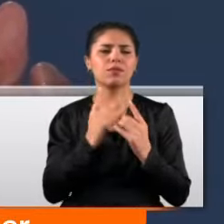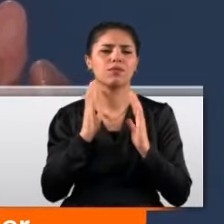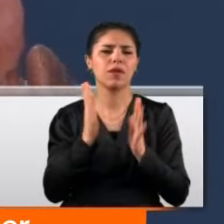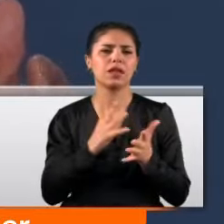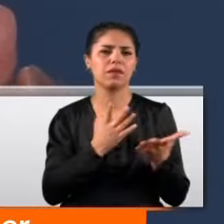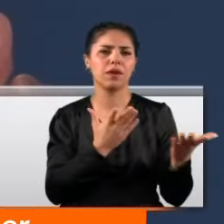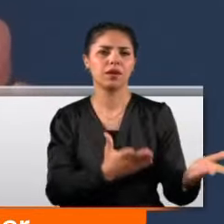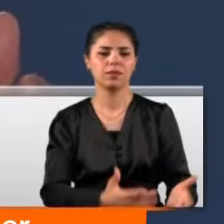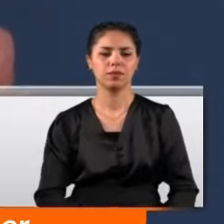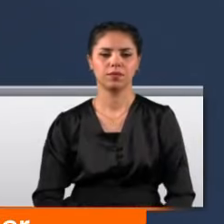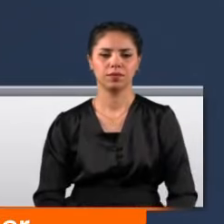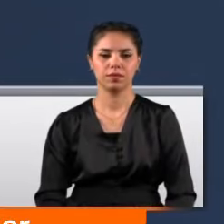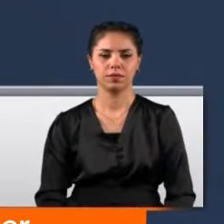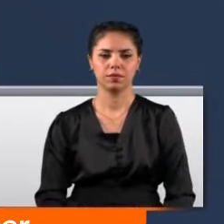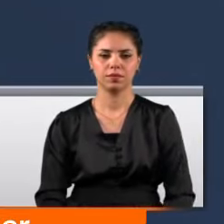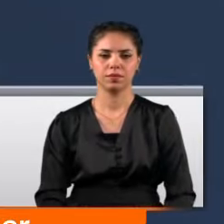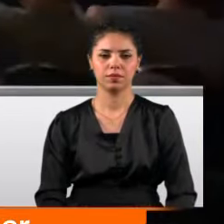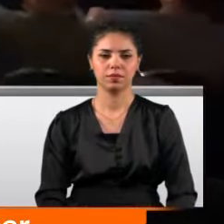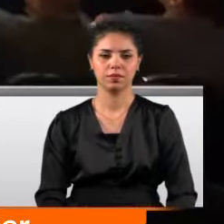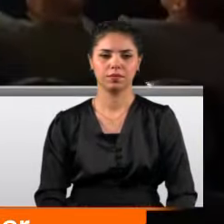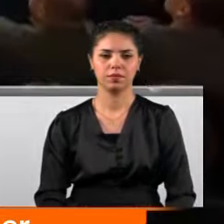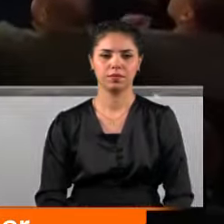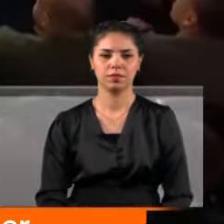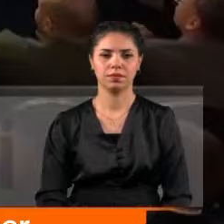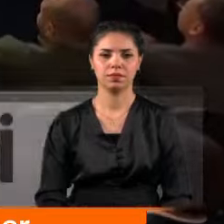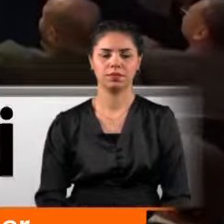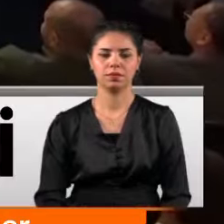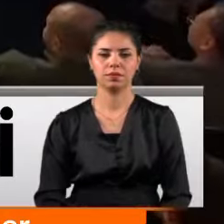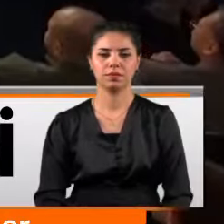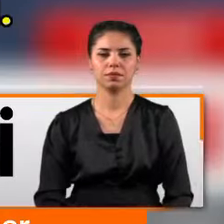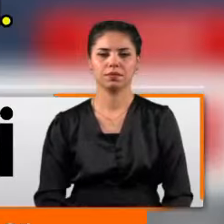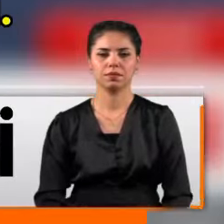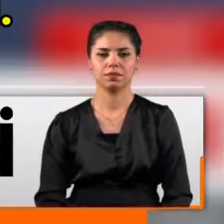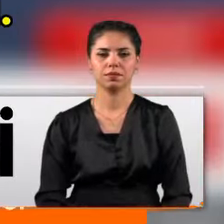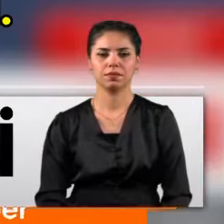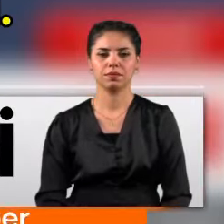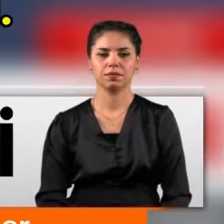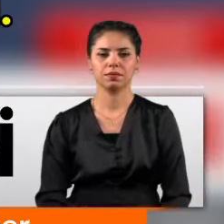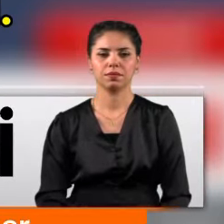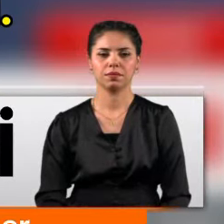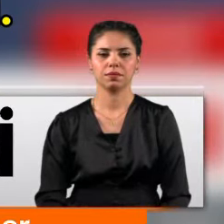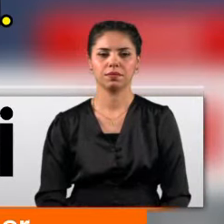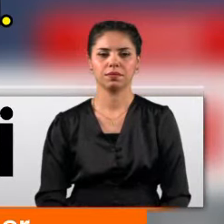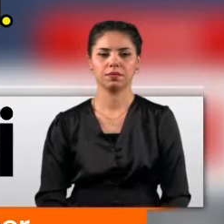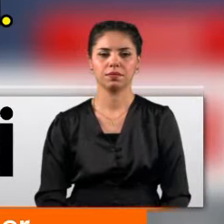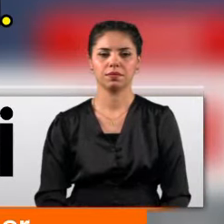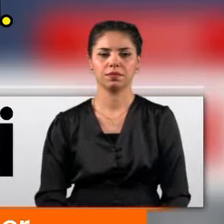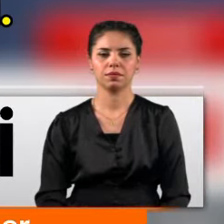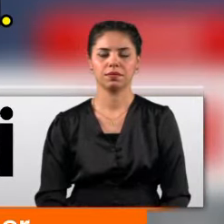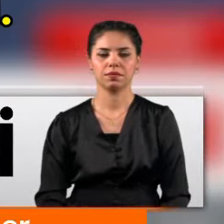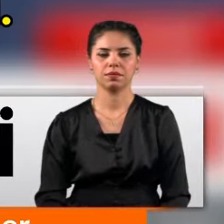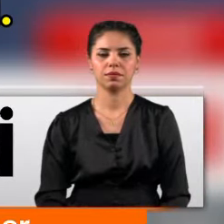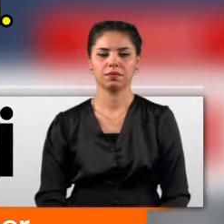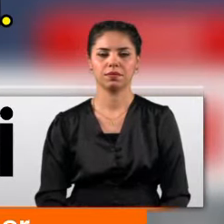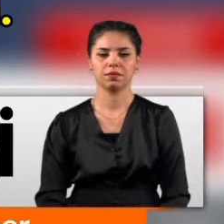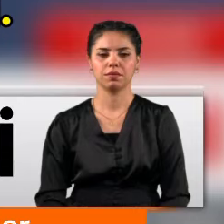Hanımlar beyler, karşınızda Başkan Putin. Başkan Putin. O Putin'i yenecek biri. Putin'i yenmeye